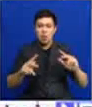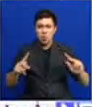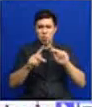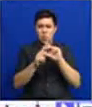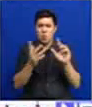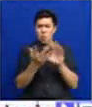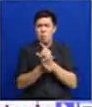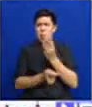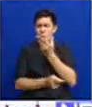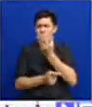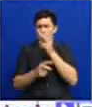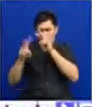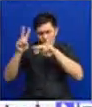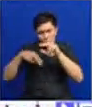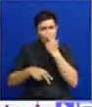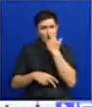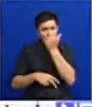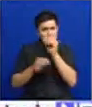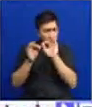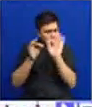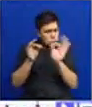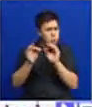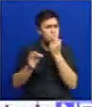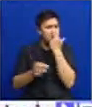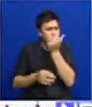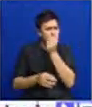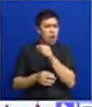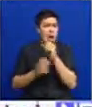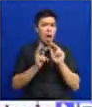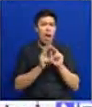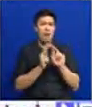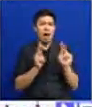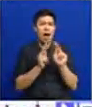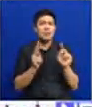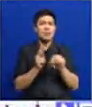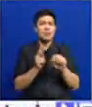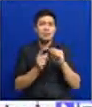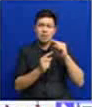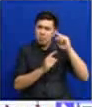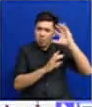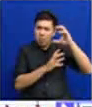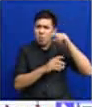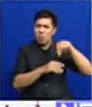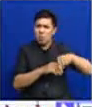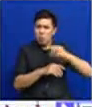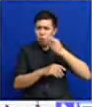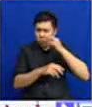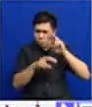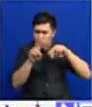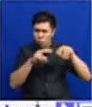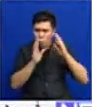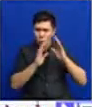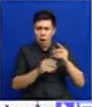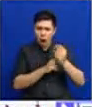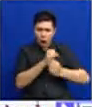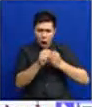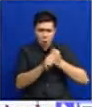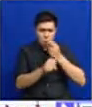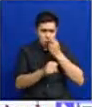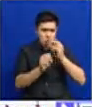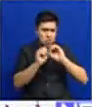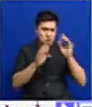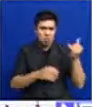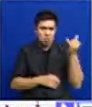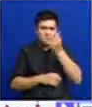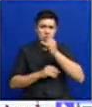ธรรมพิจารณาเนื้อหาอย่างละเอียดรวมถึงคณะกรรมการพิจารณาภาพยนตร์ควรจัดอันดับผู้ชมให้ชัดเจนก่อนที่ภ